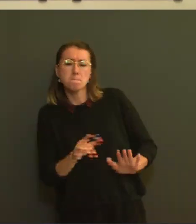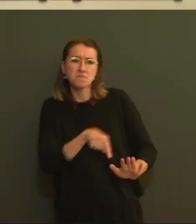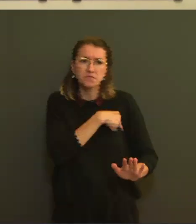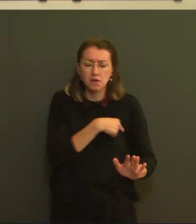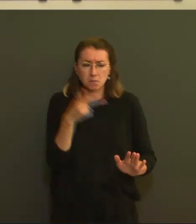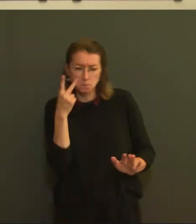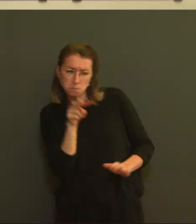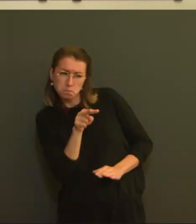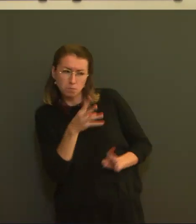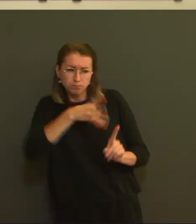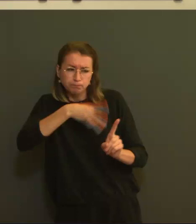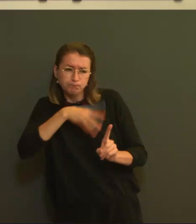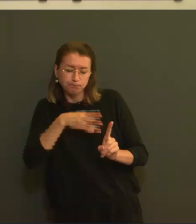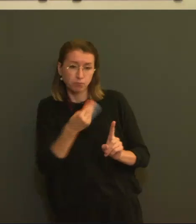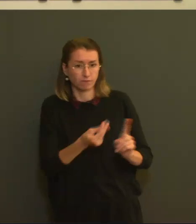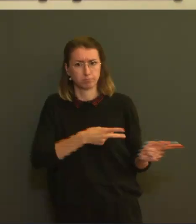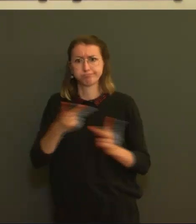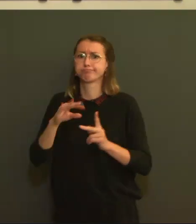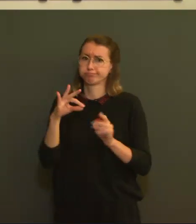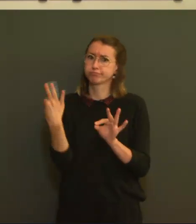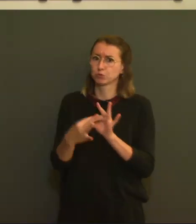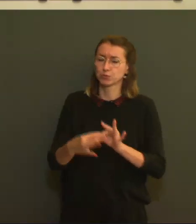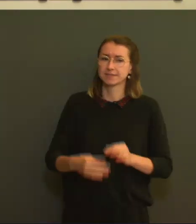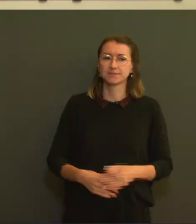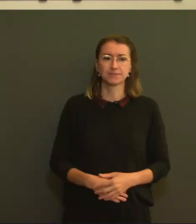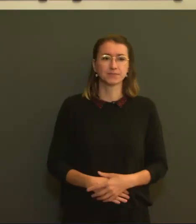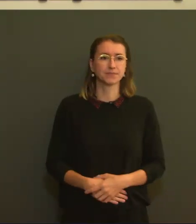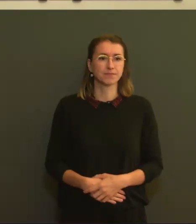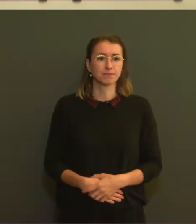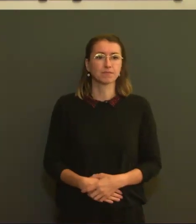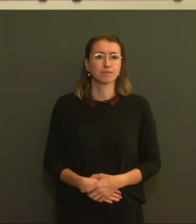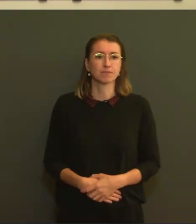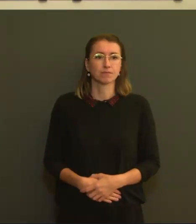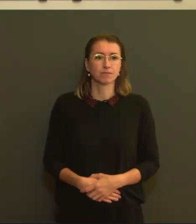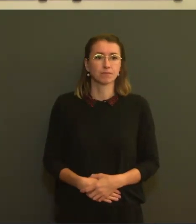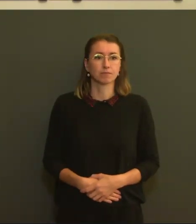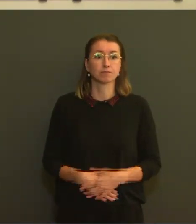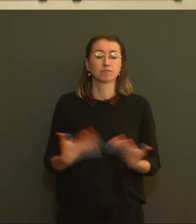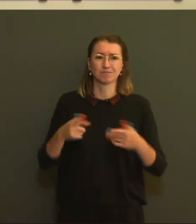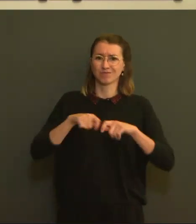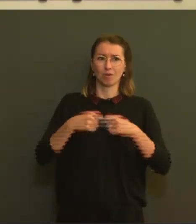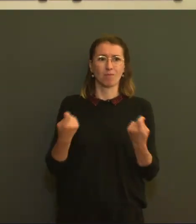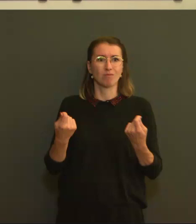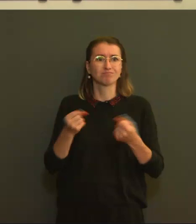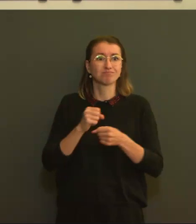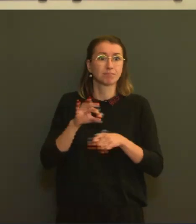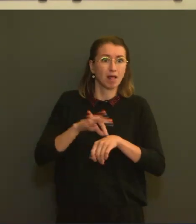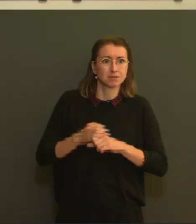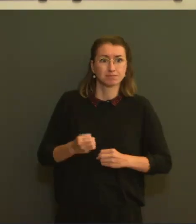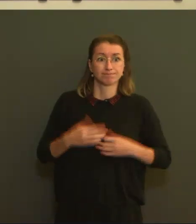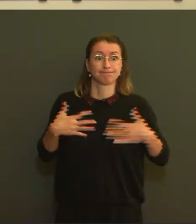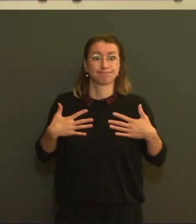Alors, l'admission était rapide par rapport à l'apparition des symptômes, en général un jour, et ces symptômes